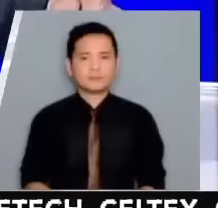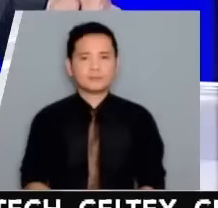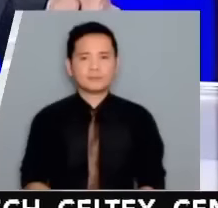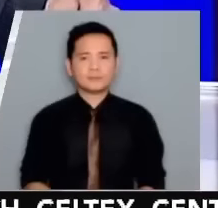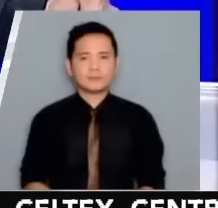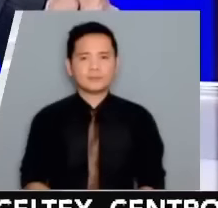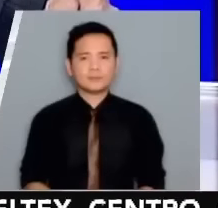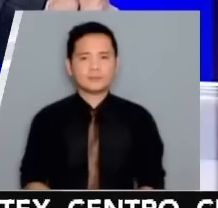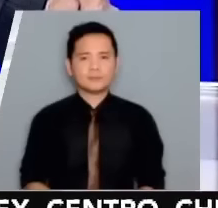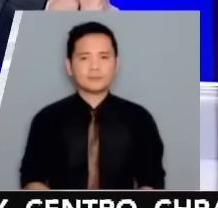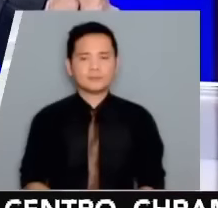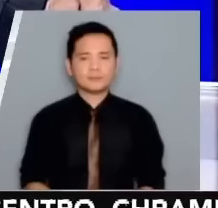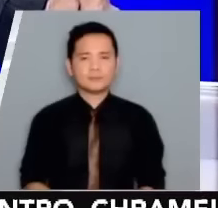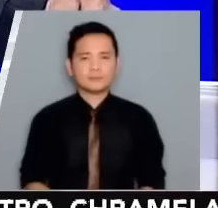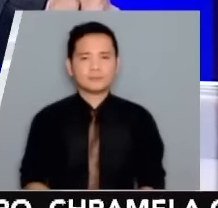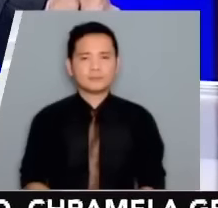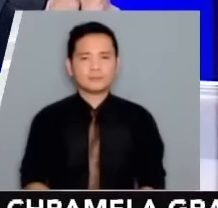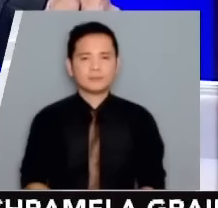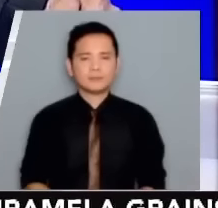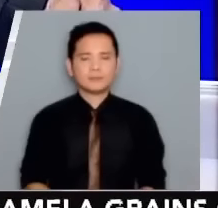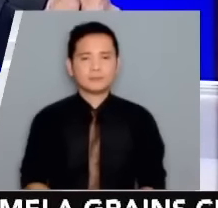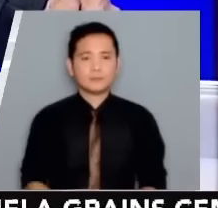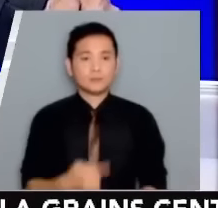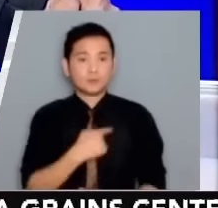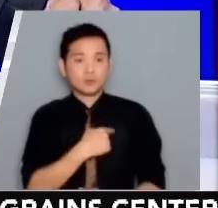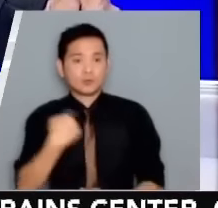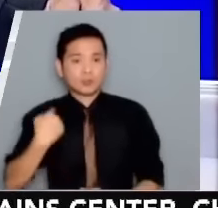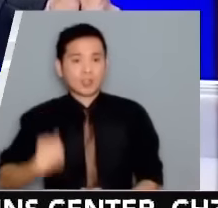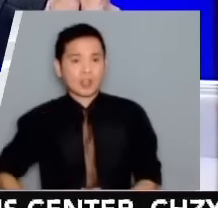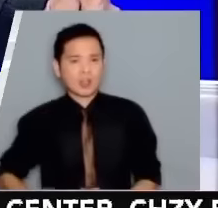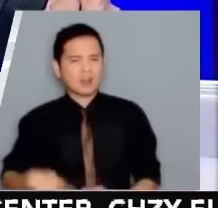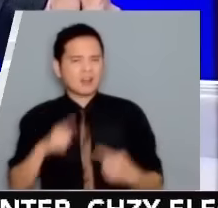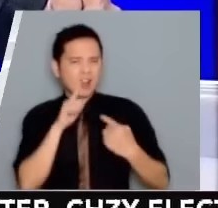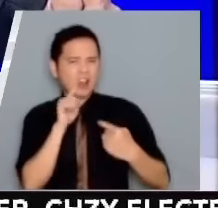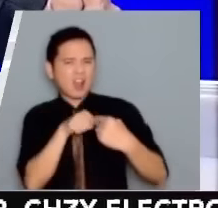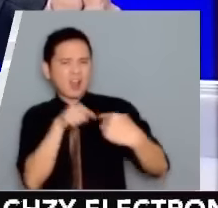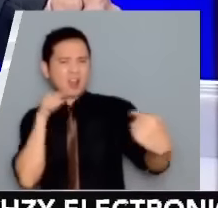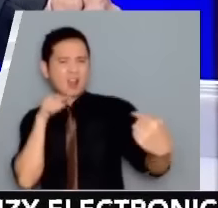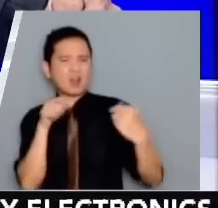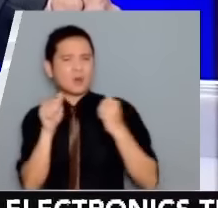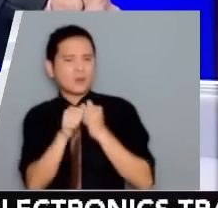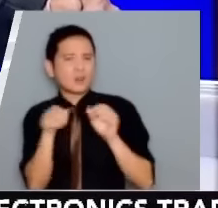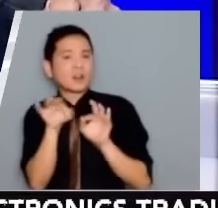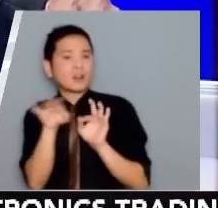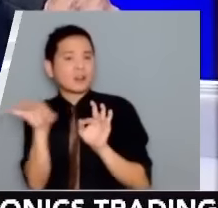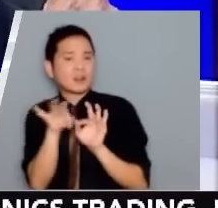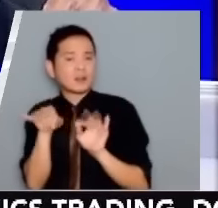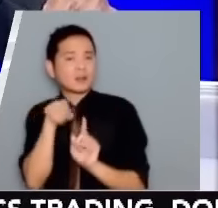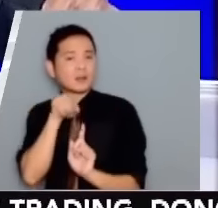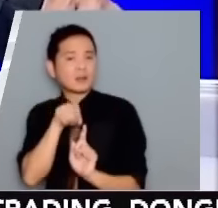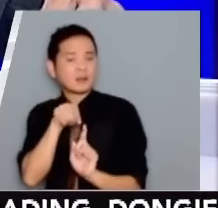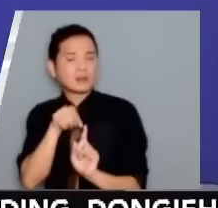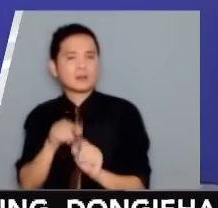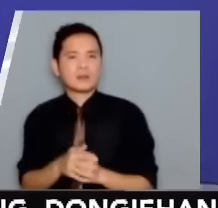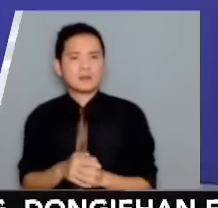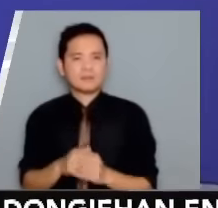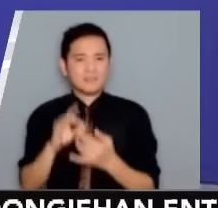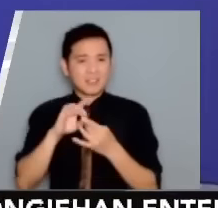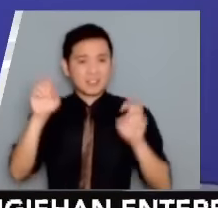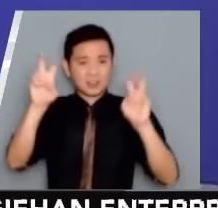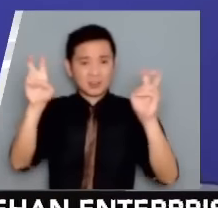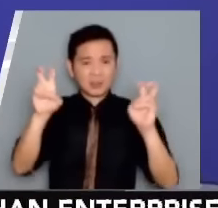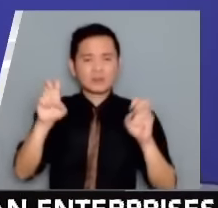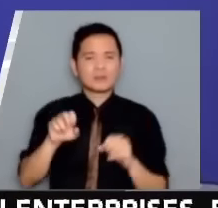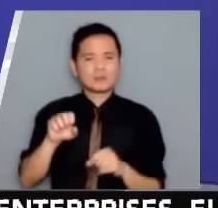gobyerno umalma ang China sa mga p ng G7 kaugnay sa mga issue sa South China Sea Chinese